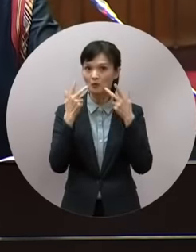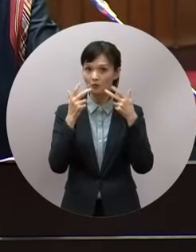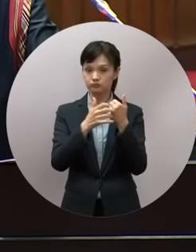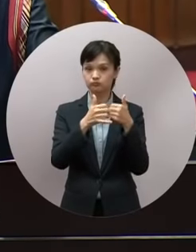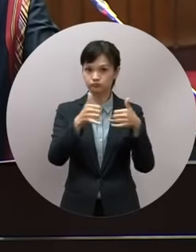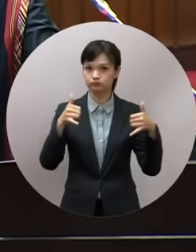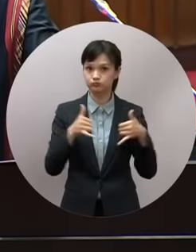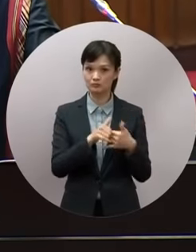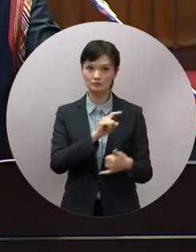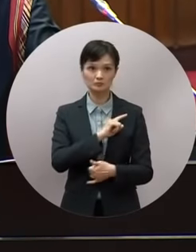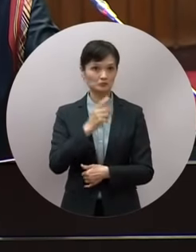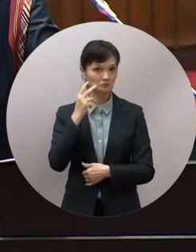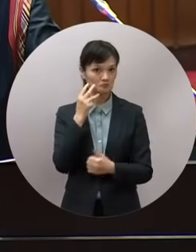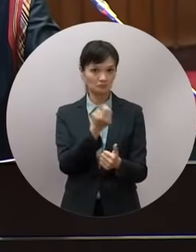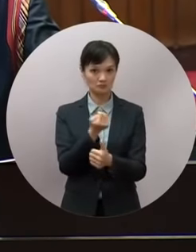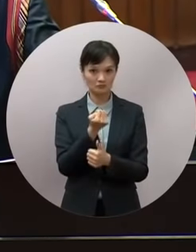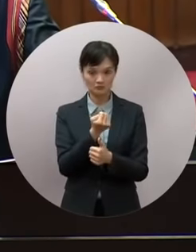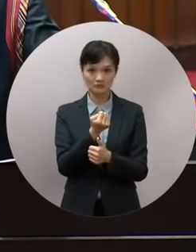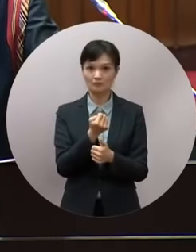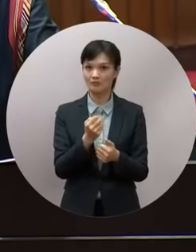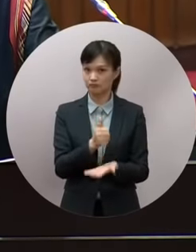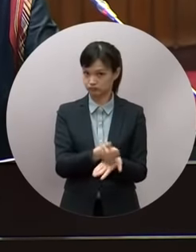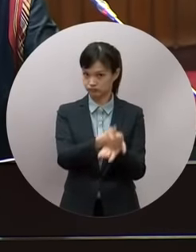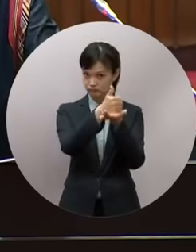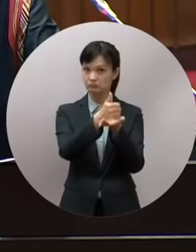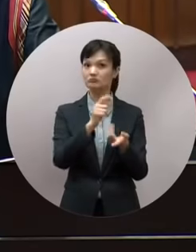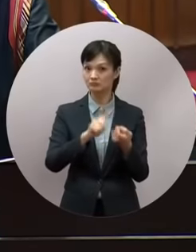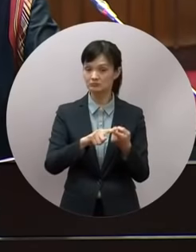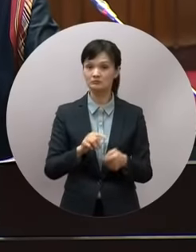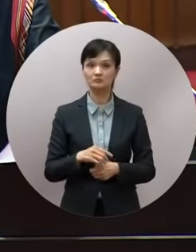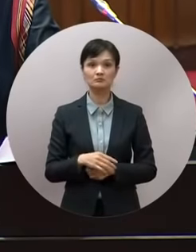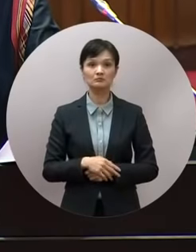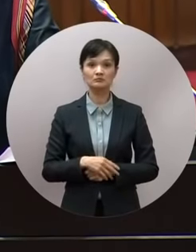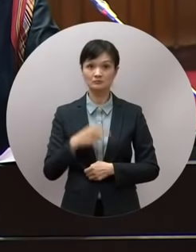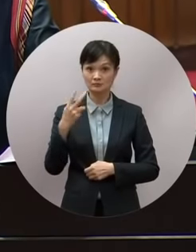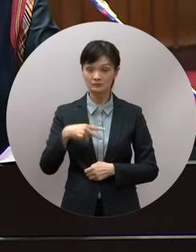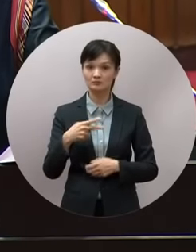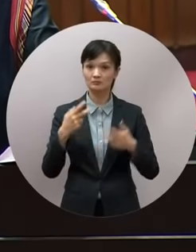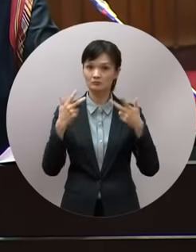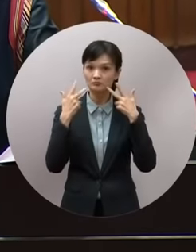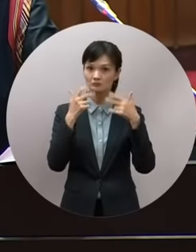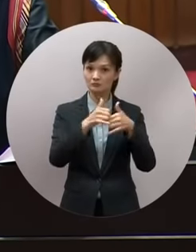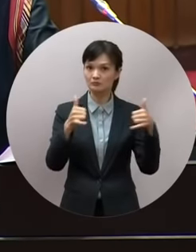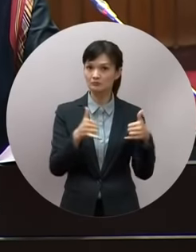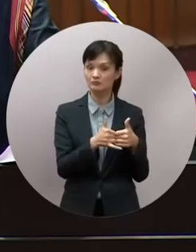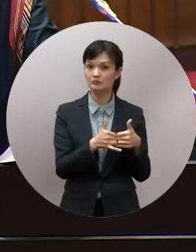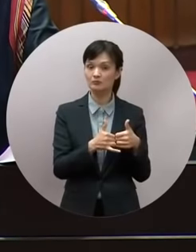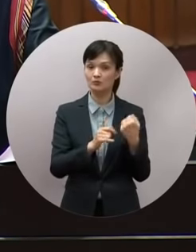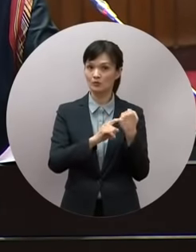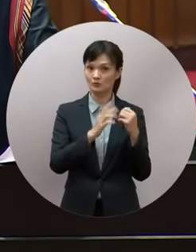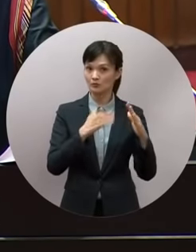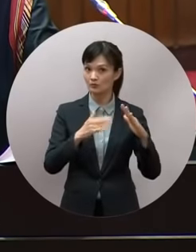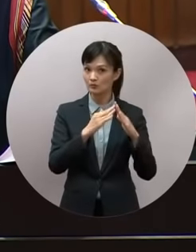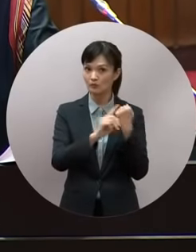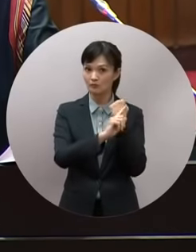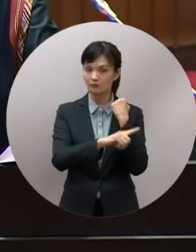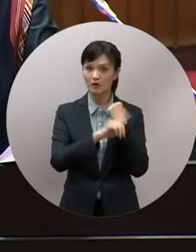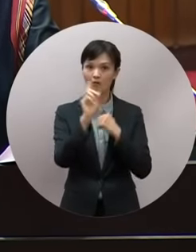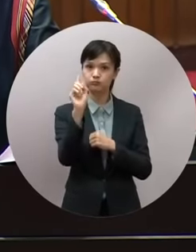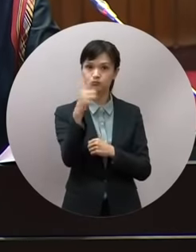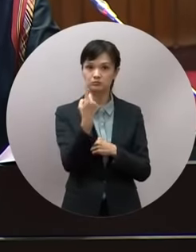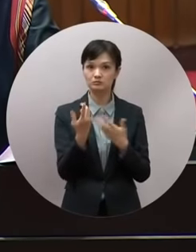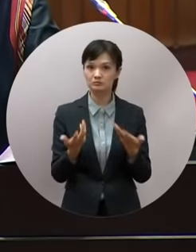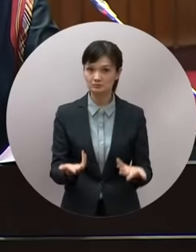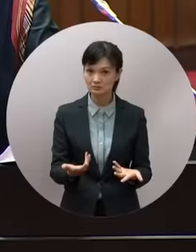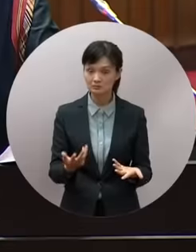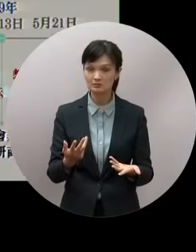对原住民学校法是怎么提出来的，我在这边先提一个背景。原住民学校法并不是突然冒出来的，